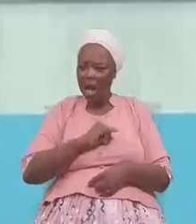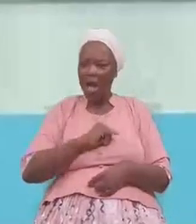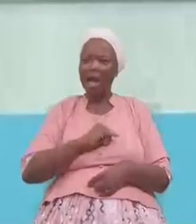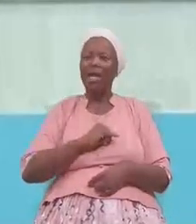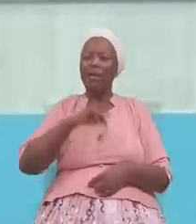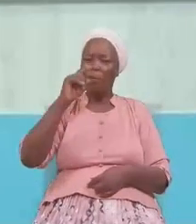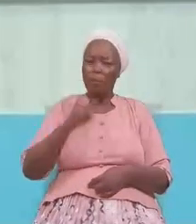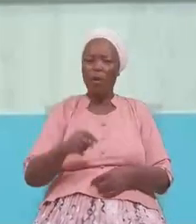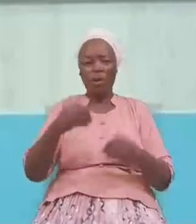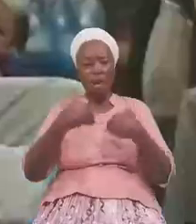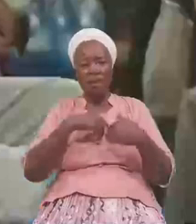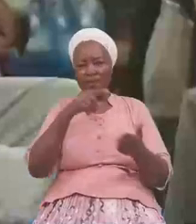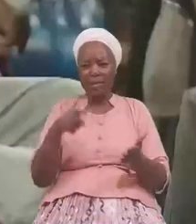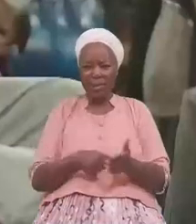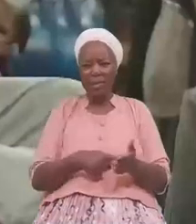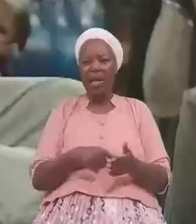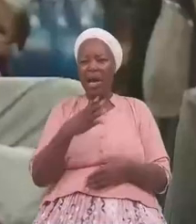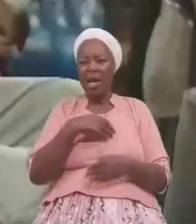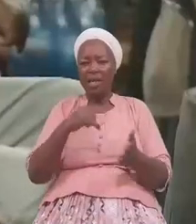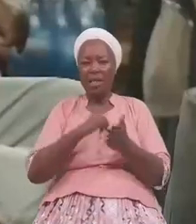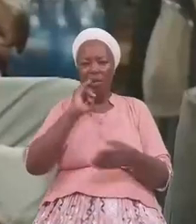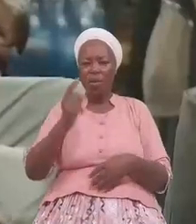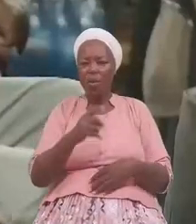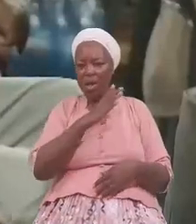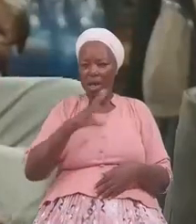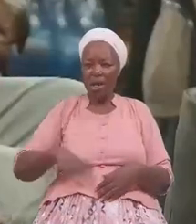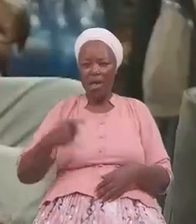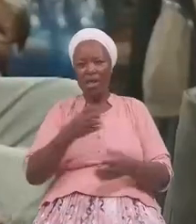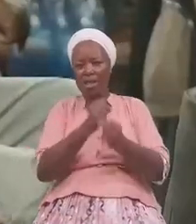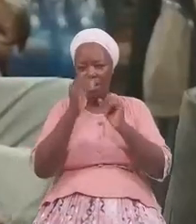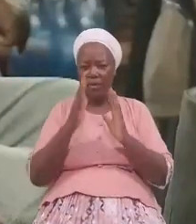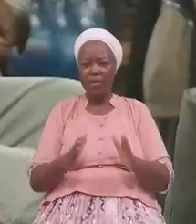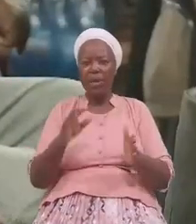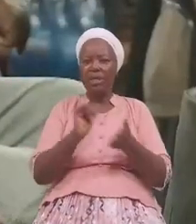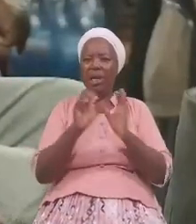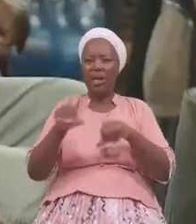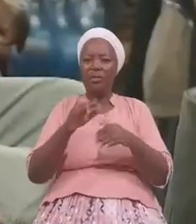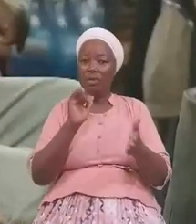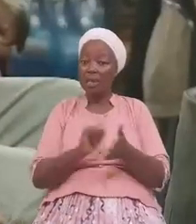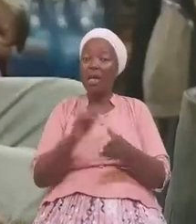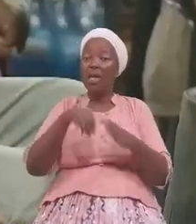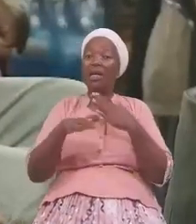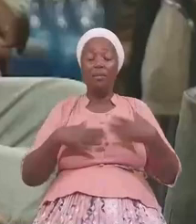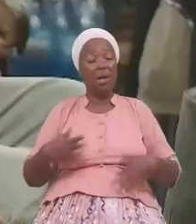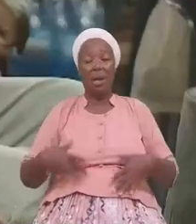ceci. Et c'est seulement Christ le Sauveur qui peut le faire dans ma vie. Dis-lui